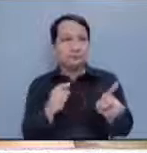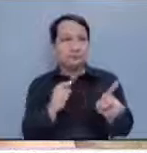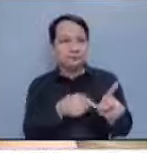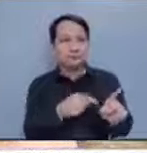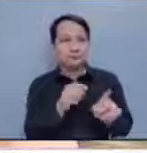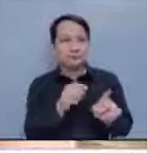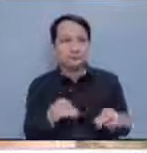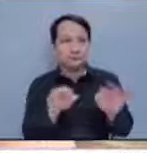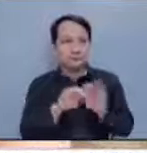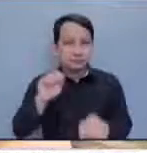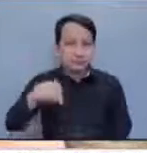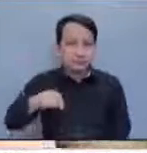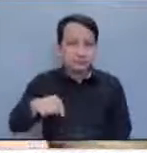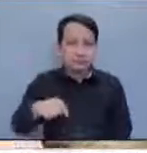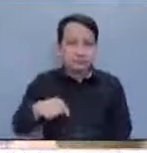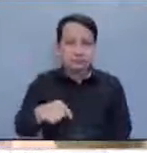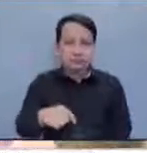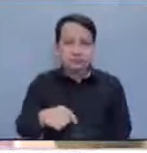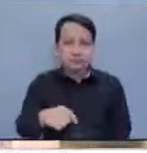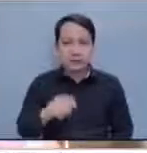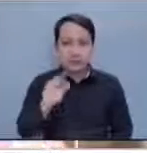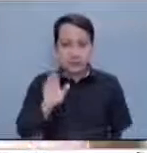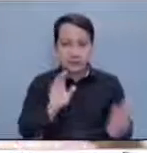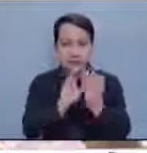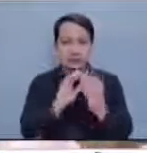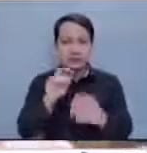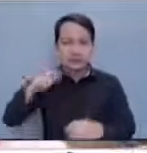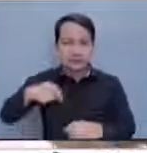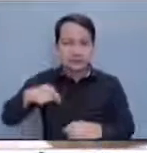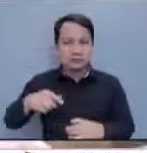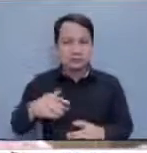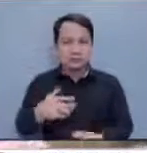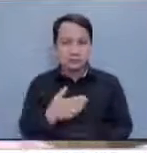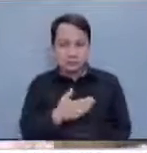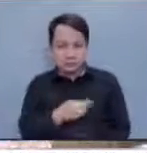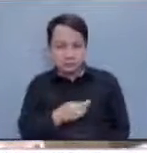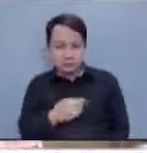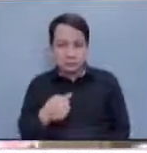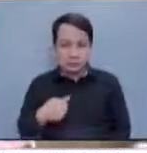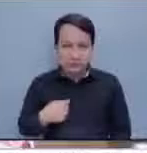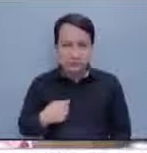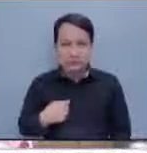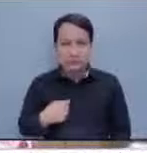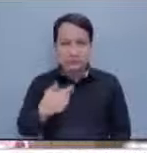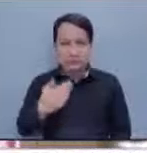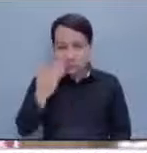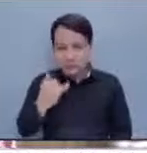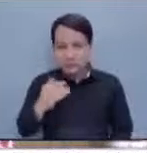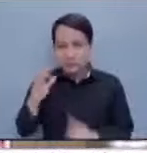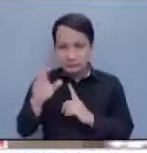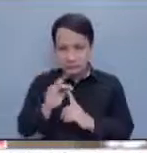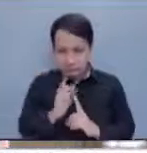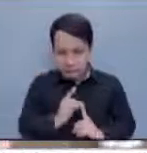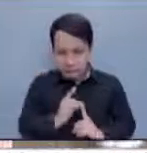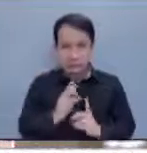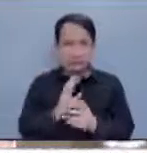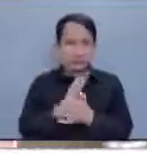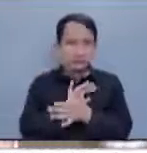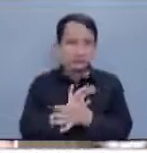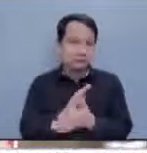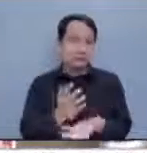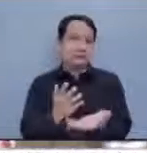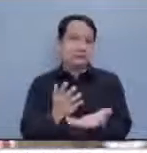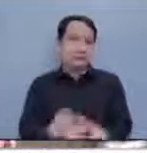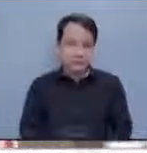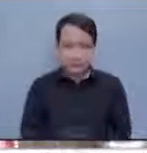ng mag face-to-face eh. Natatakot nga kasi baka mahawahan ng doon eh.